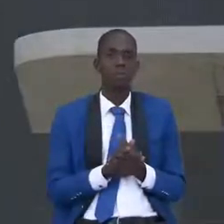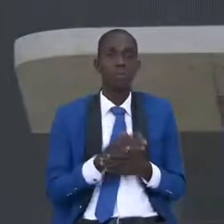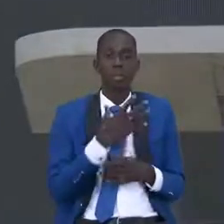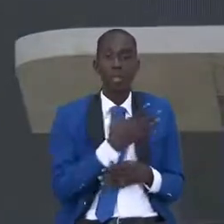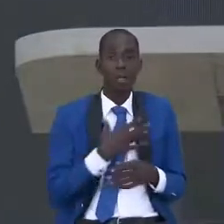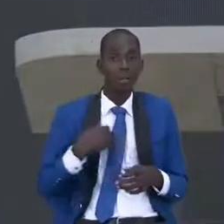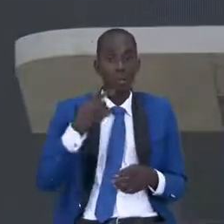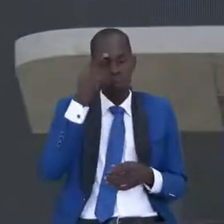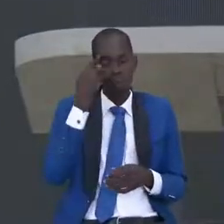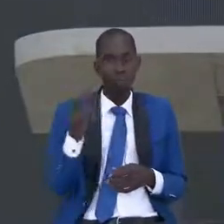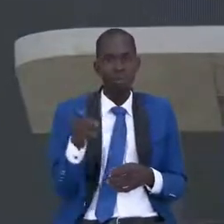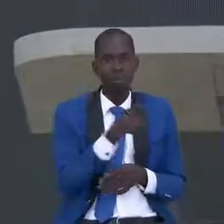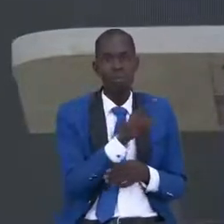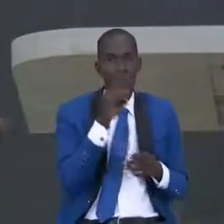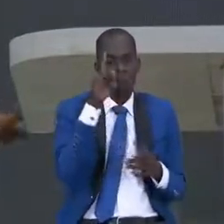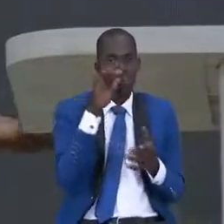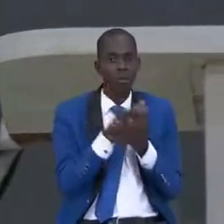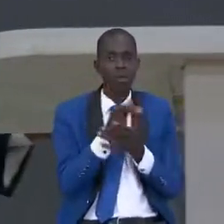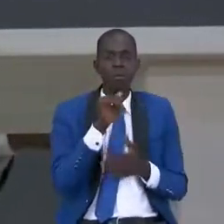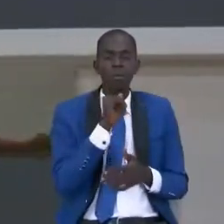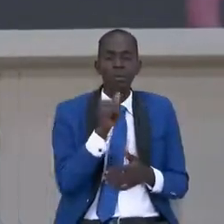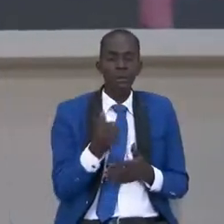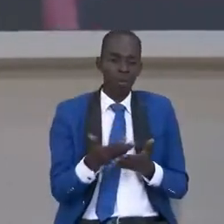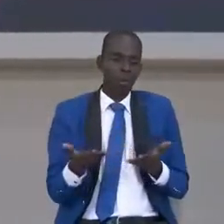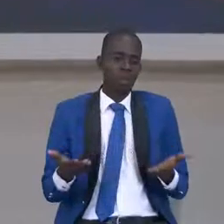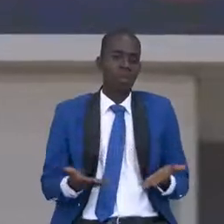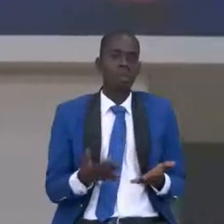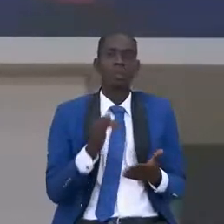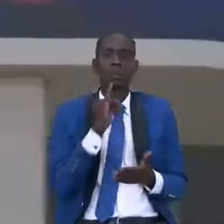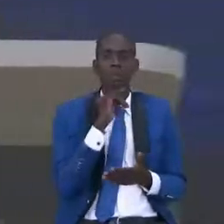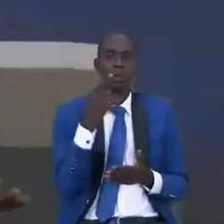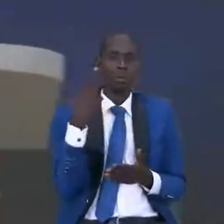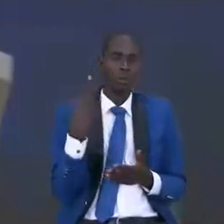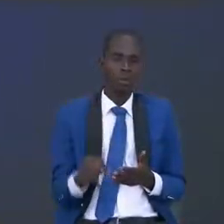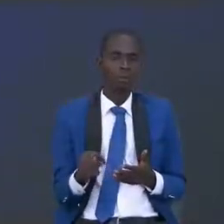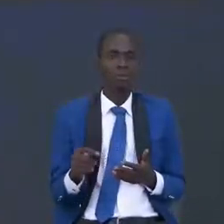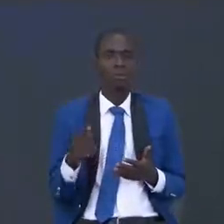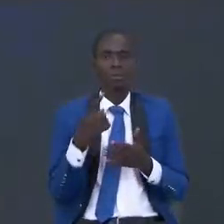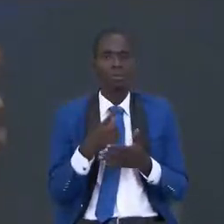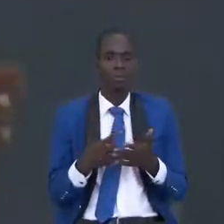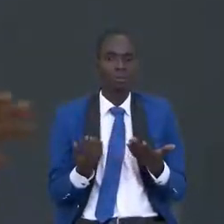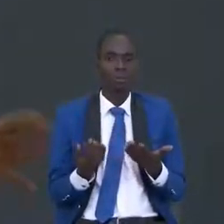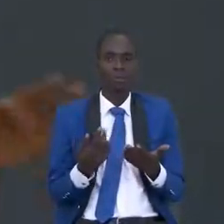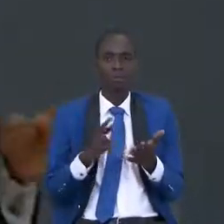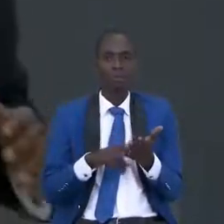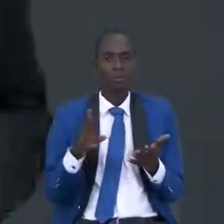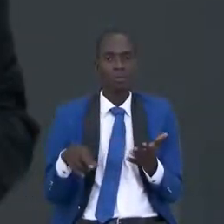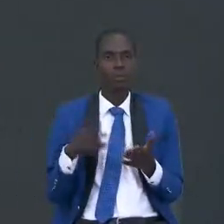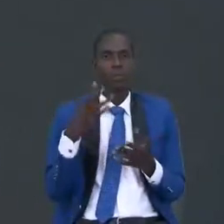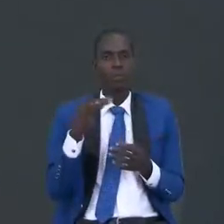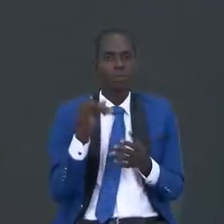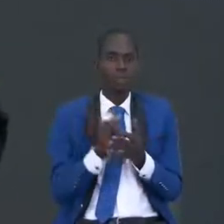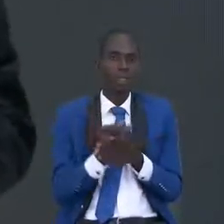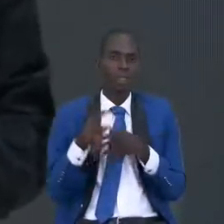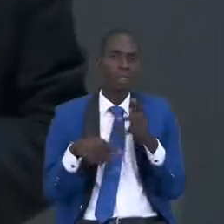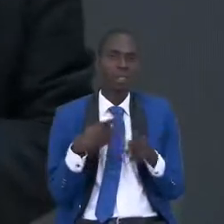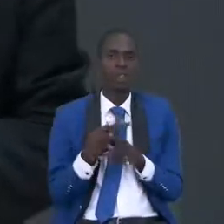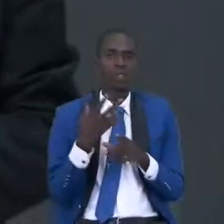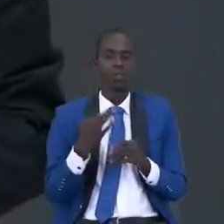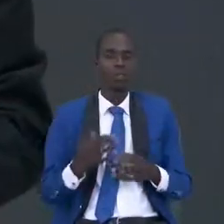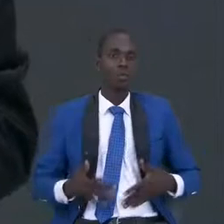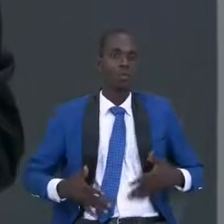Et parce qu'ils n'ont pas cru, voici la condamnation, voici la conséquence de ce type de vie.